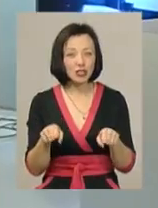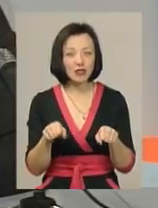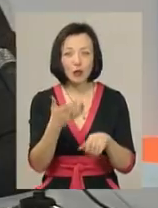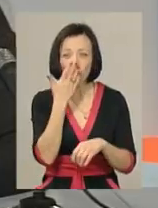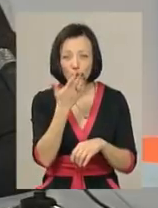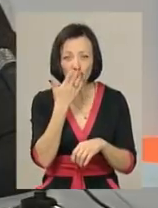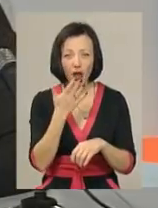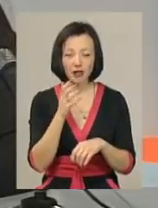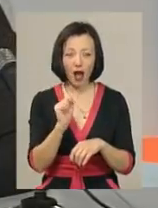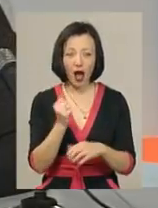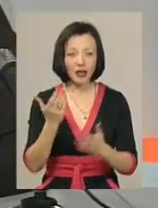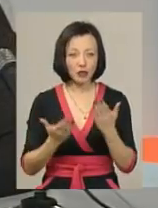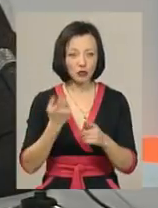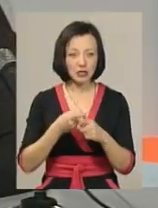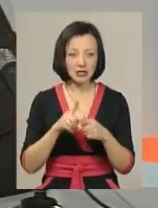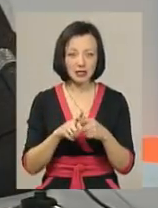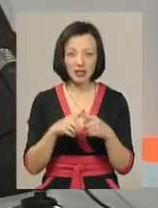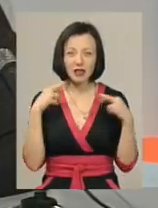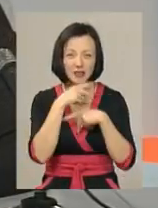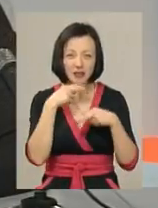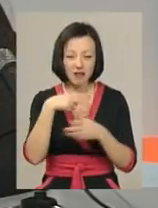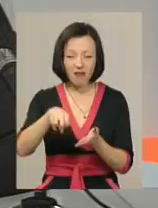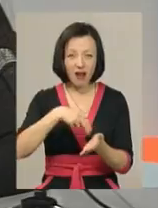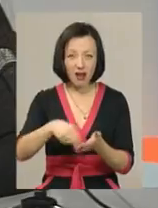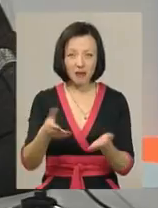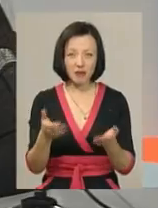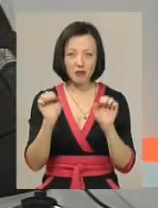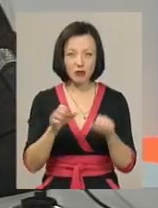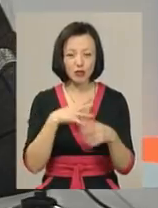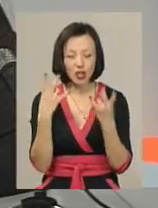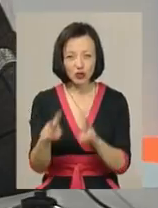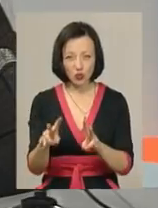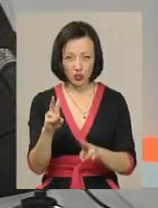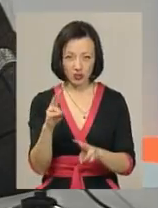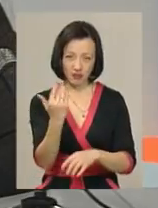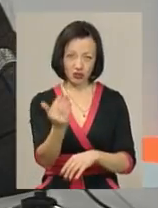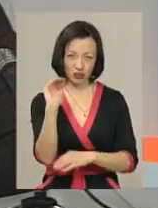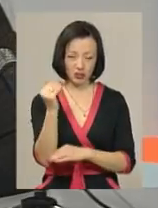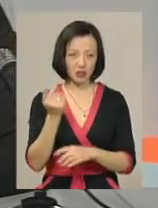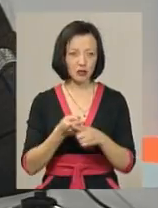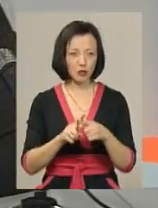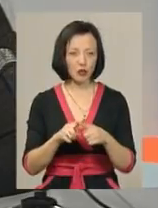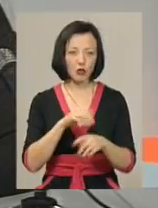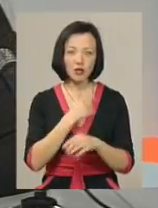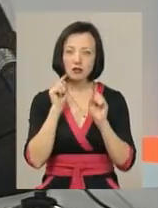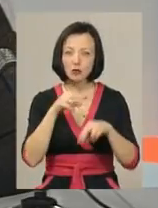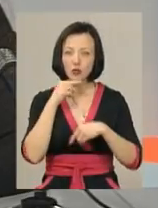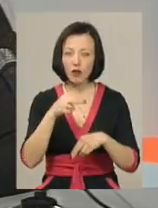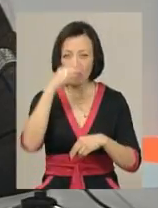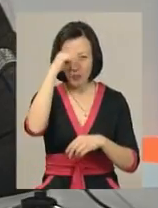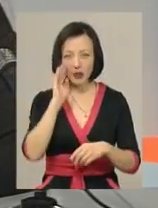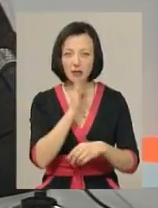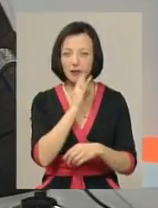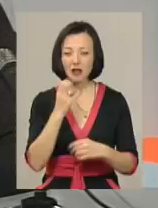понюхати А якщо це якісь токсичні фарби Це може лише нашкодити вашій дитині тому ми б хотіли звернути увагу батьків